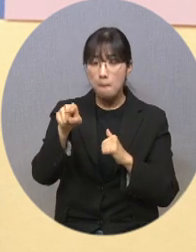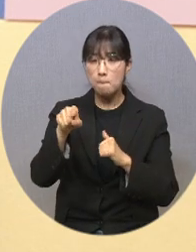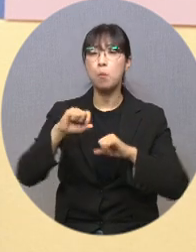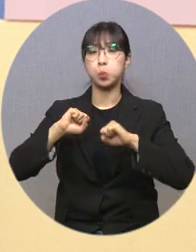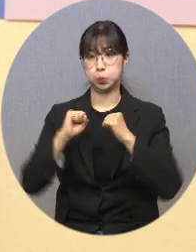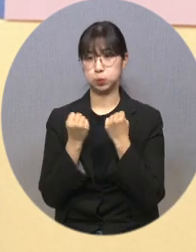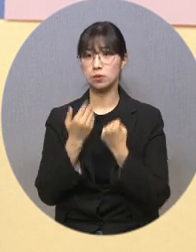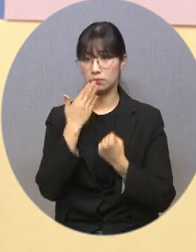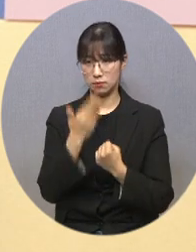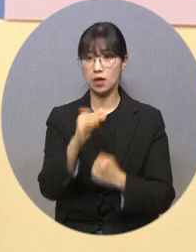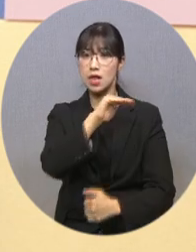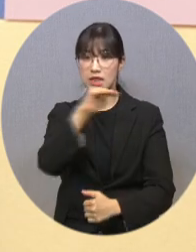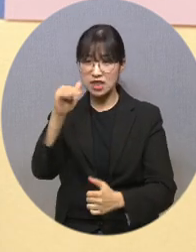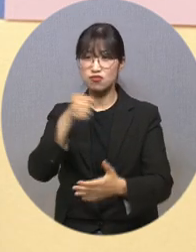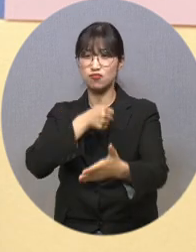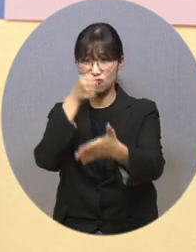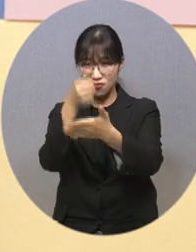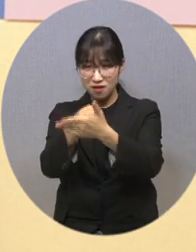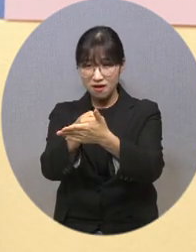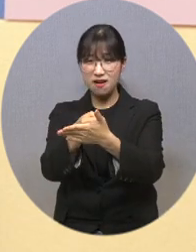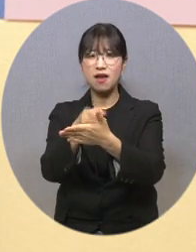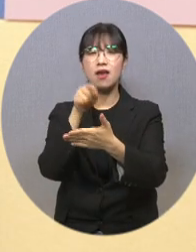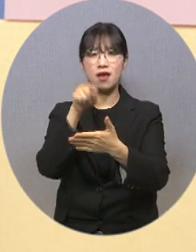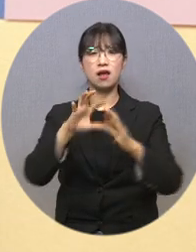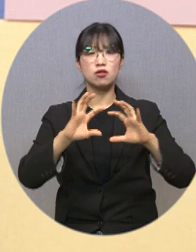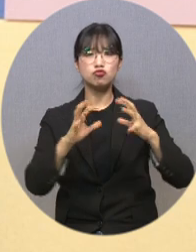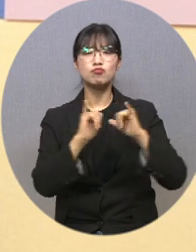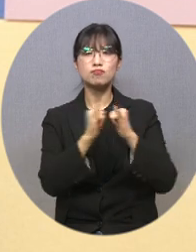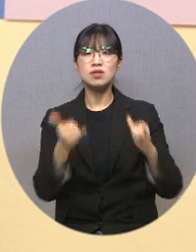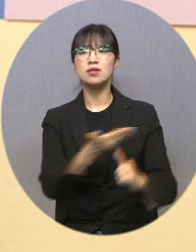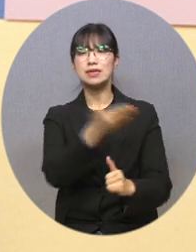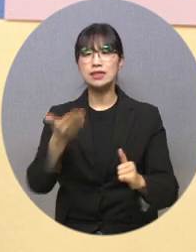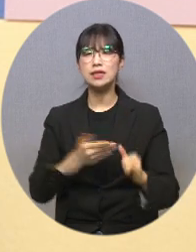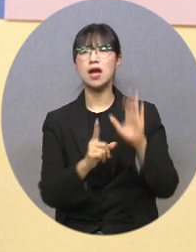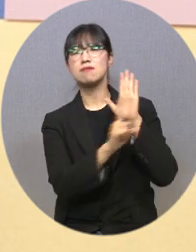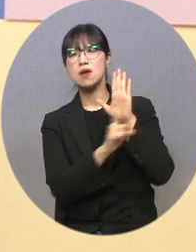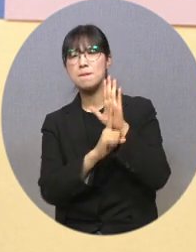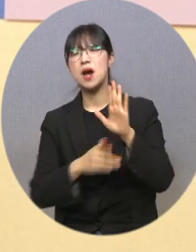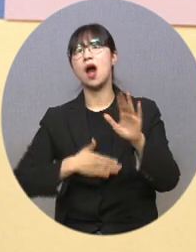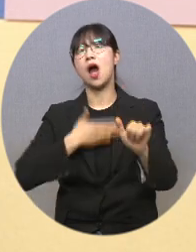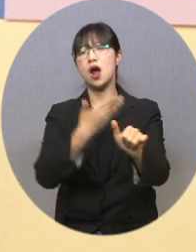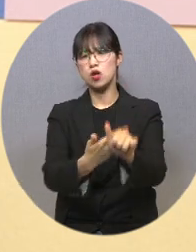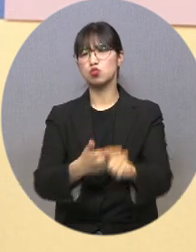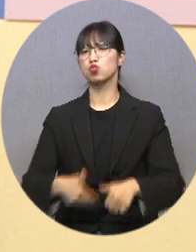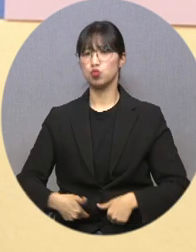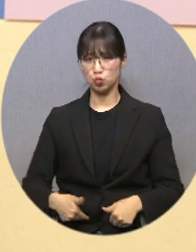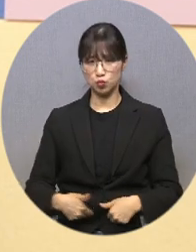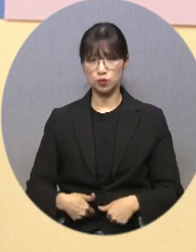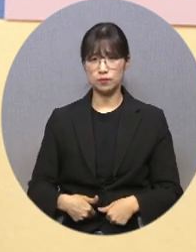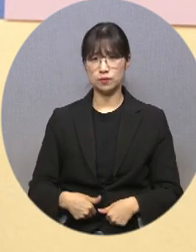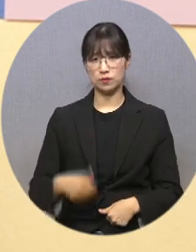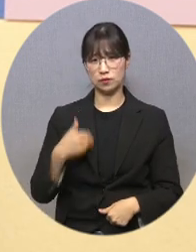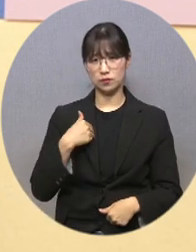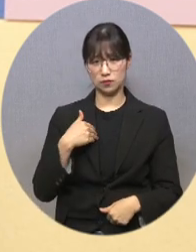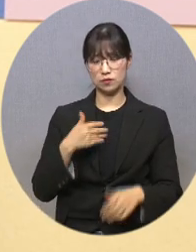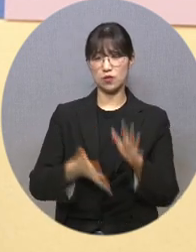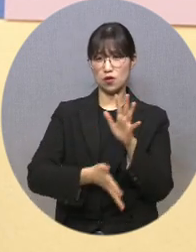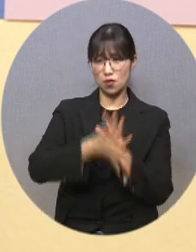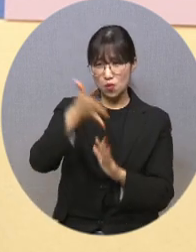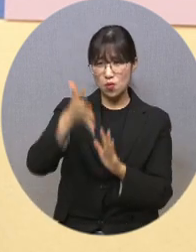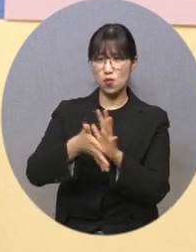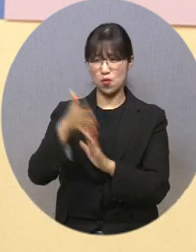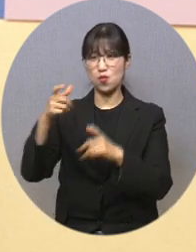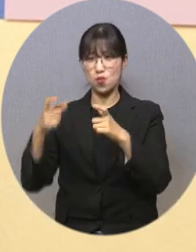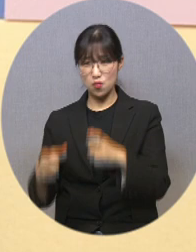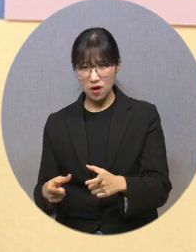기준을 정했으면 국민들에게 홍보를 좀 잘했으면 좋겠다. 우리 이제 도에서 또는 시에서 오는